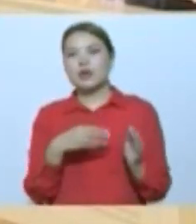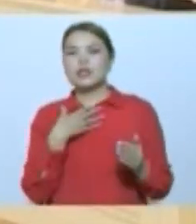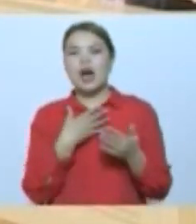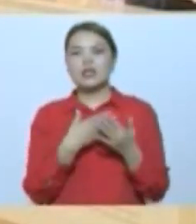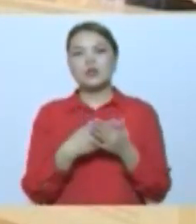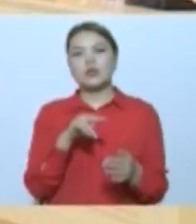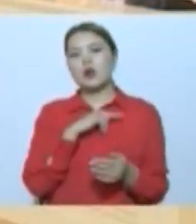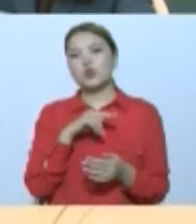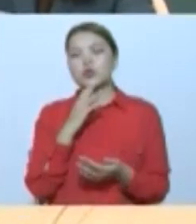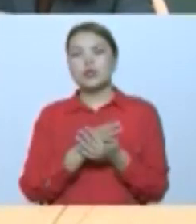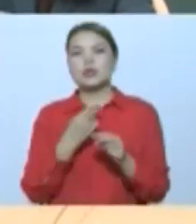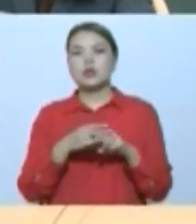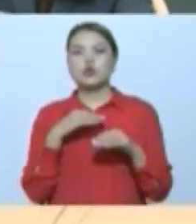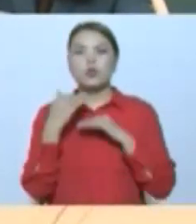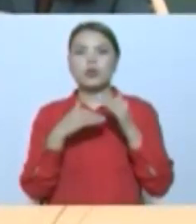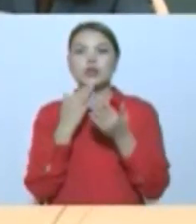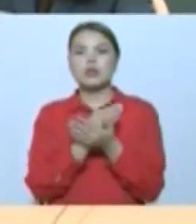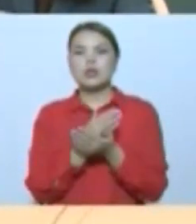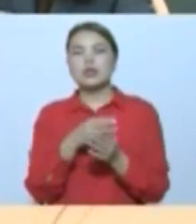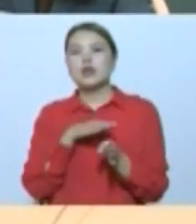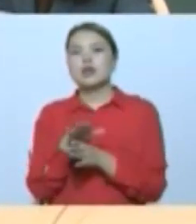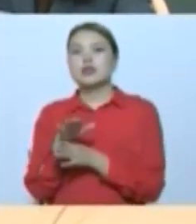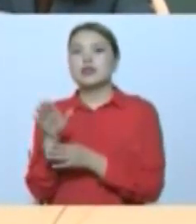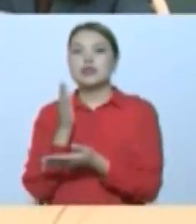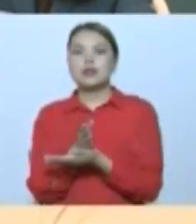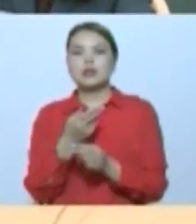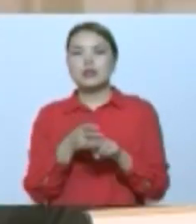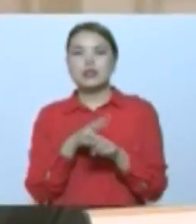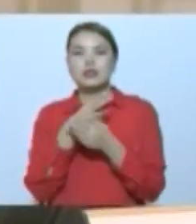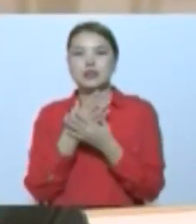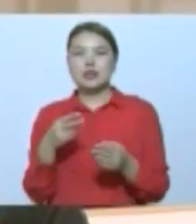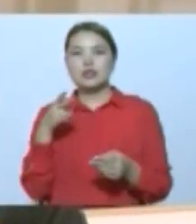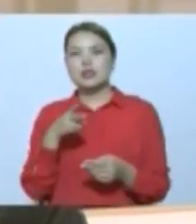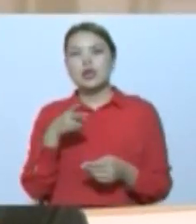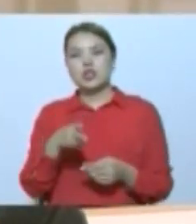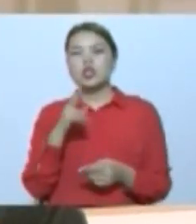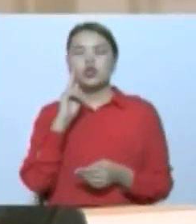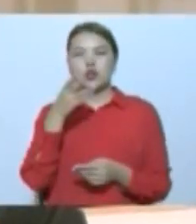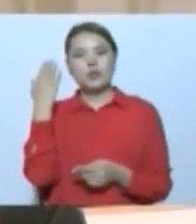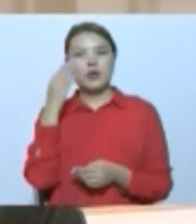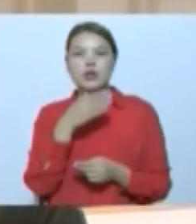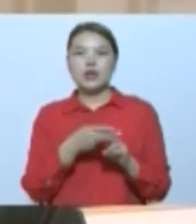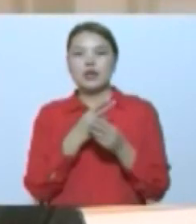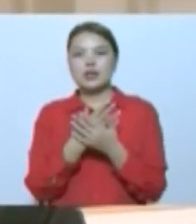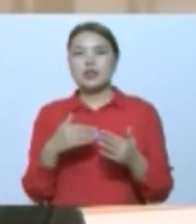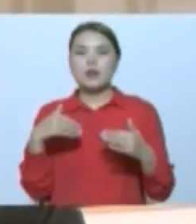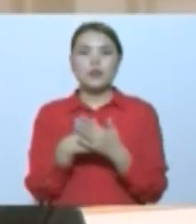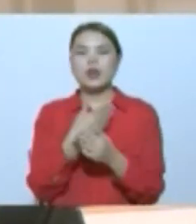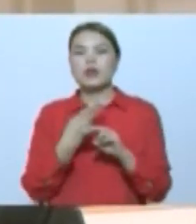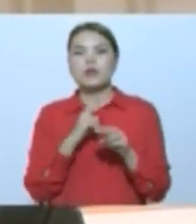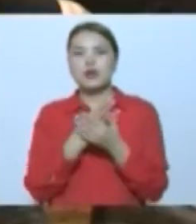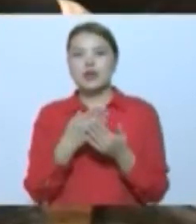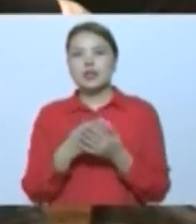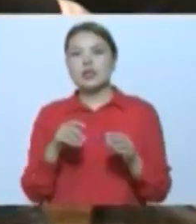бағытта азаматты қоғамды дамытудың тұжырымдамасы іске асырылып келеді. Өңірде осыдан 2 жыл бұрын алғаш рет қоғамдық ұйымдардың әлеуетін